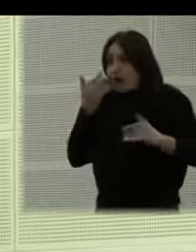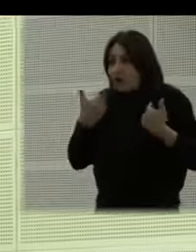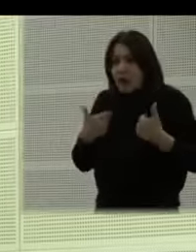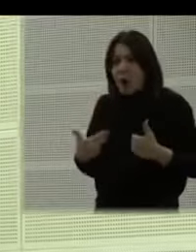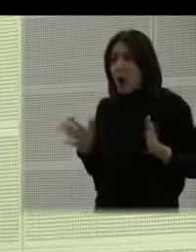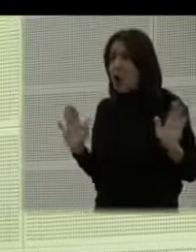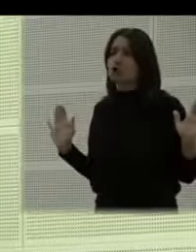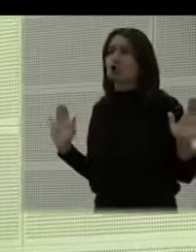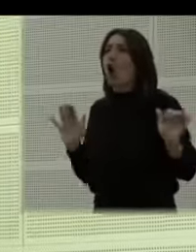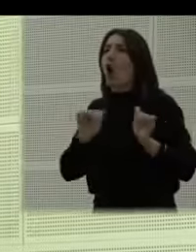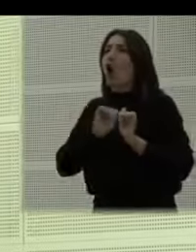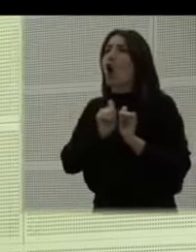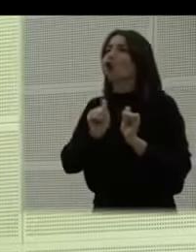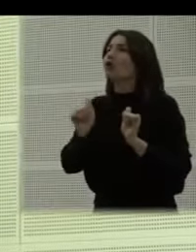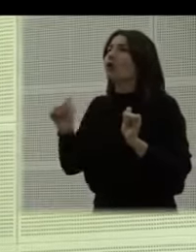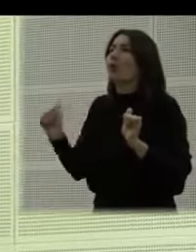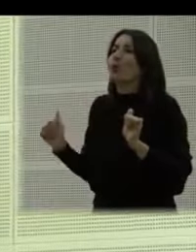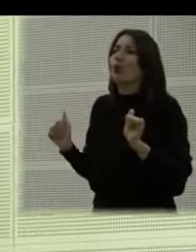sé. Ognuno